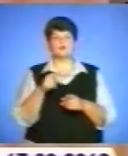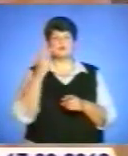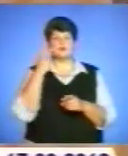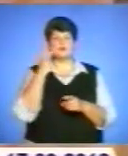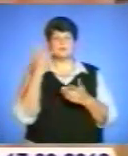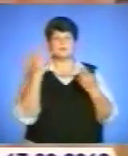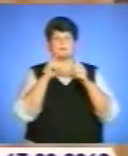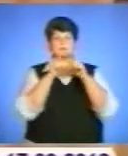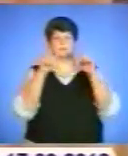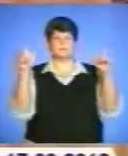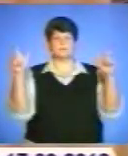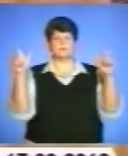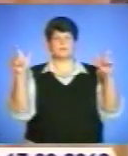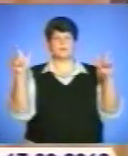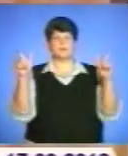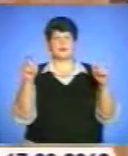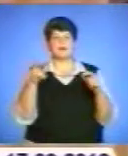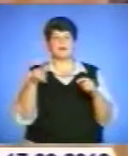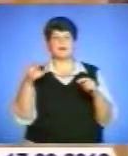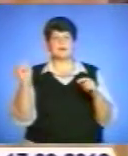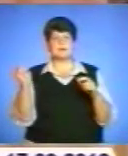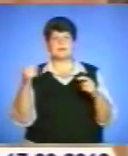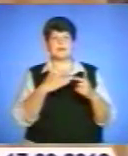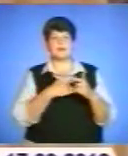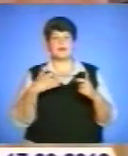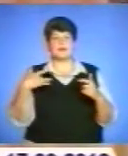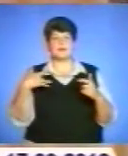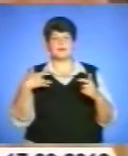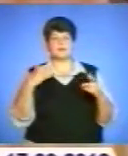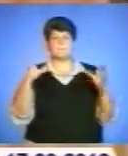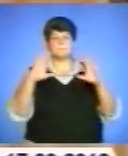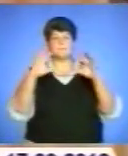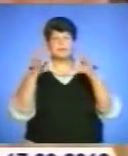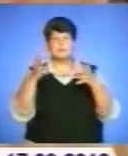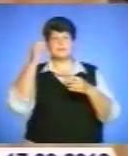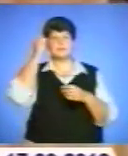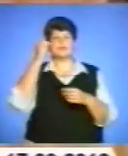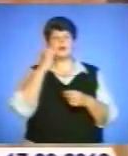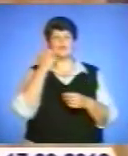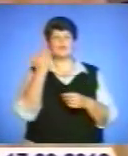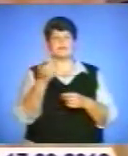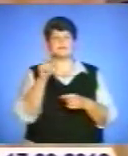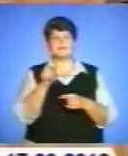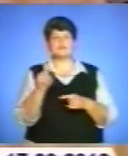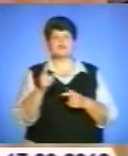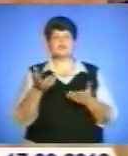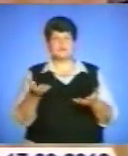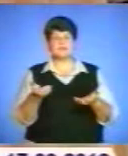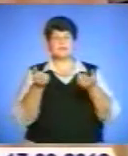читаємо при в'їзді в ліс. Ліс – легені планети. Ми дякуємо вам за те, що ви тримаєте ці